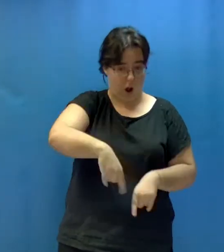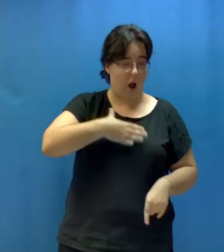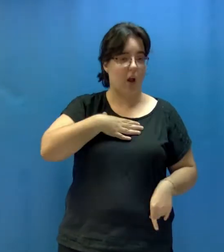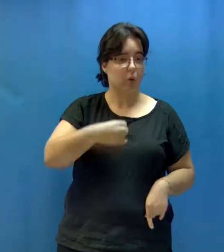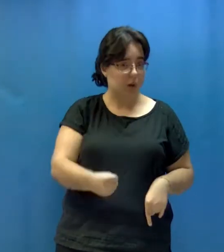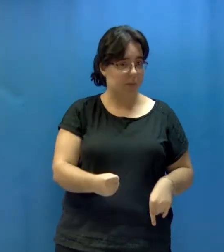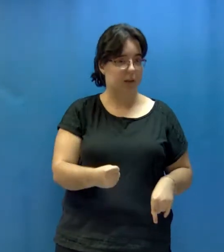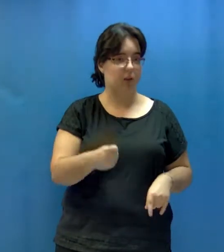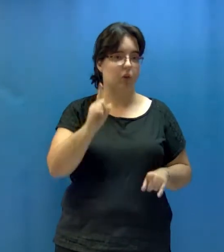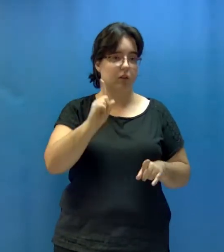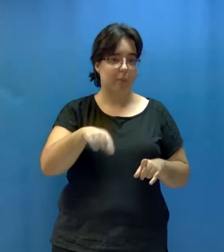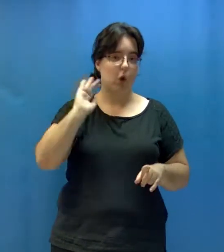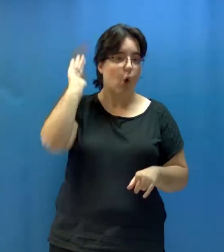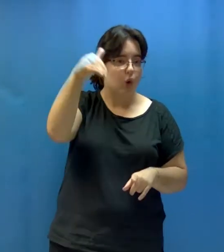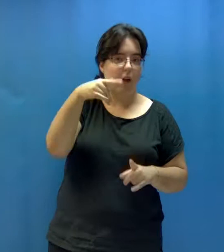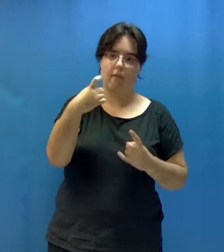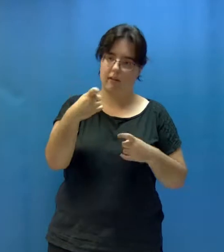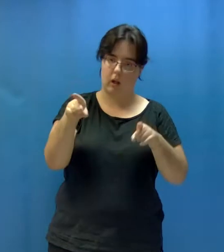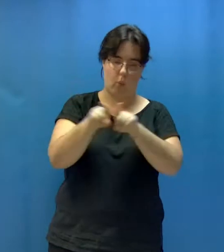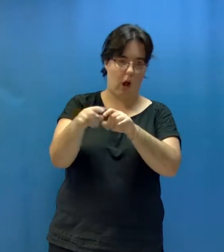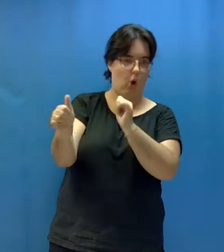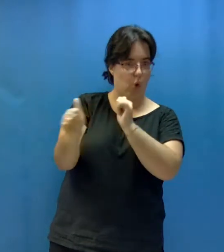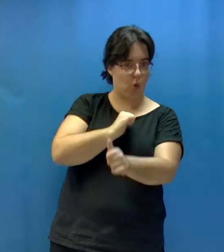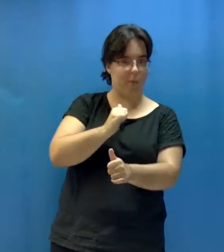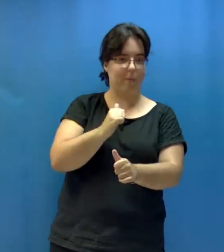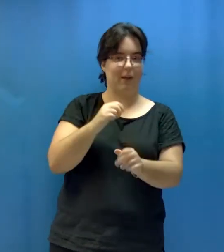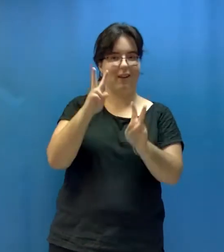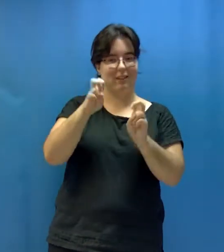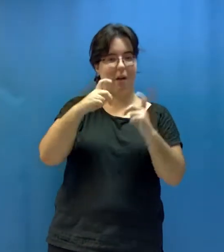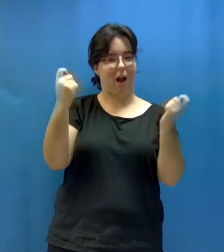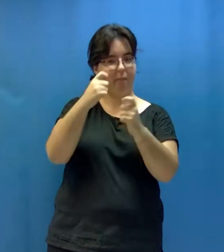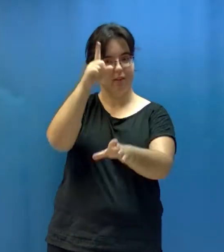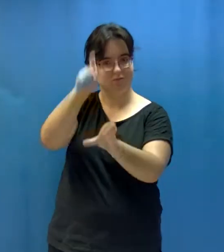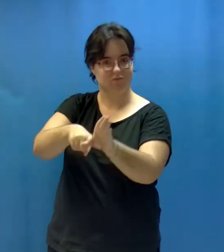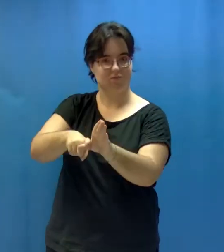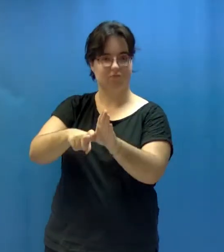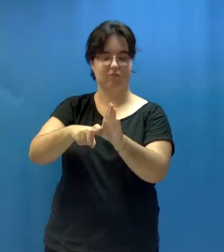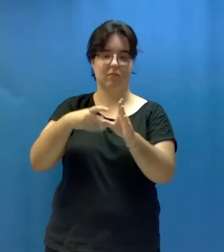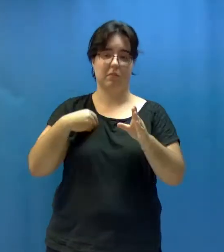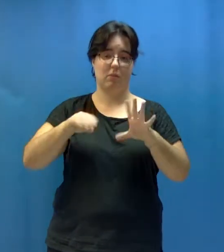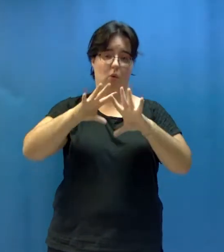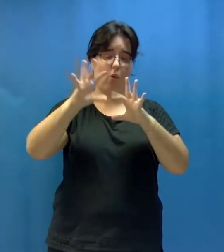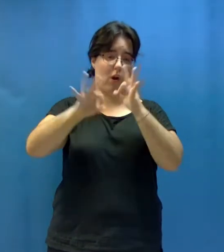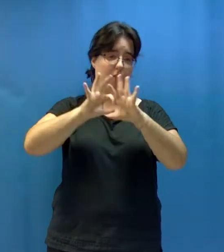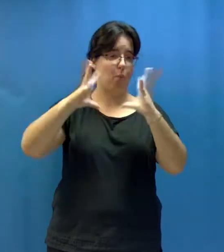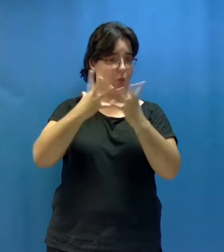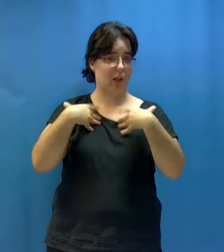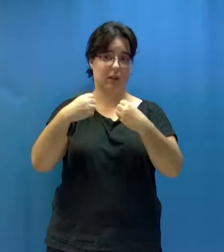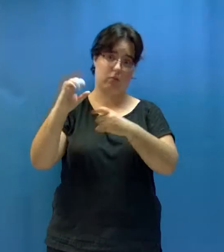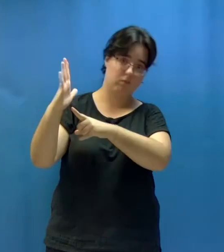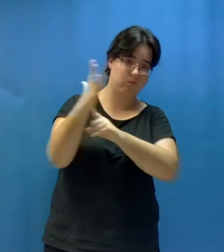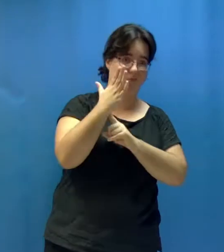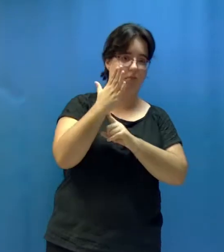per exemple, deurien fer el mateix, adherint-se a aquesta campanya llançada per l'Organització Mundial de la Salut. Des d'aquesta